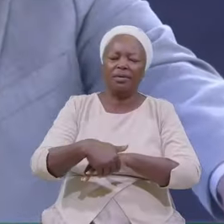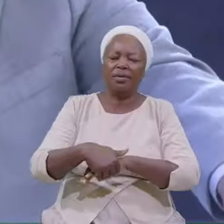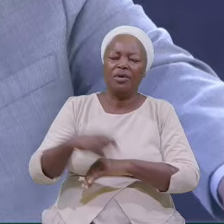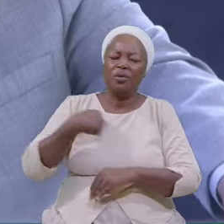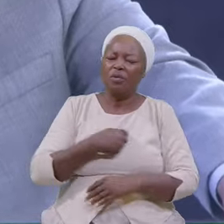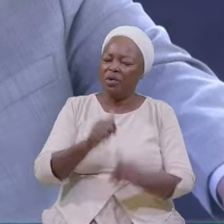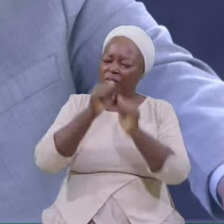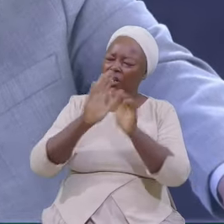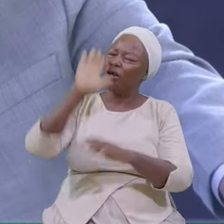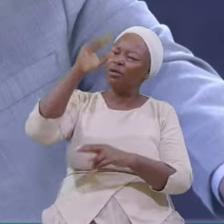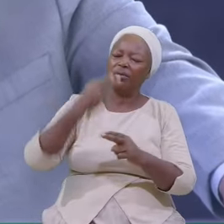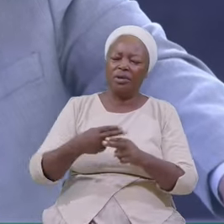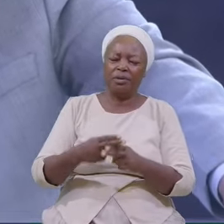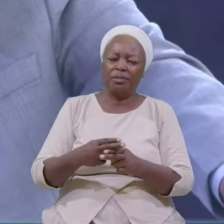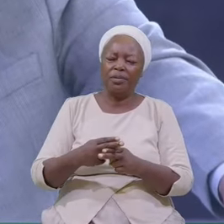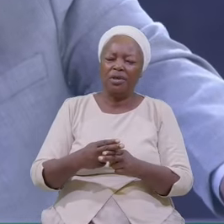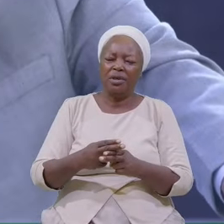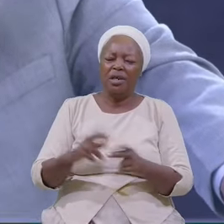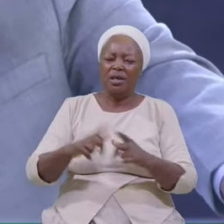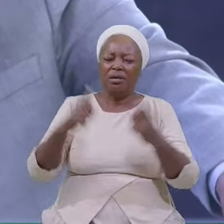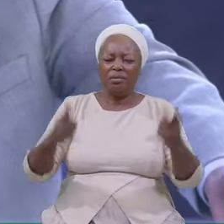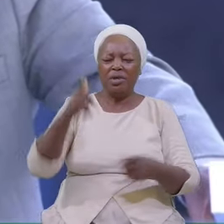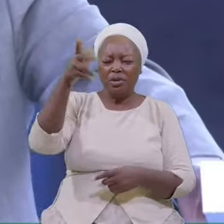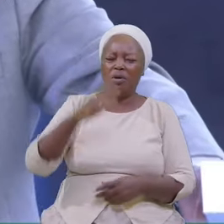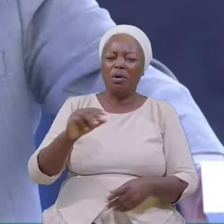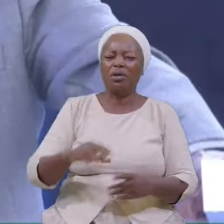soir. Bénissons ton nom.